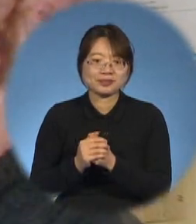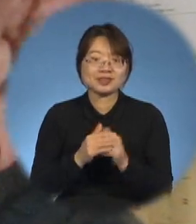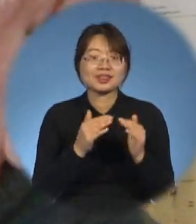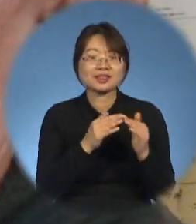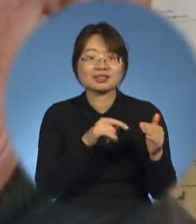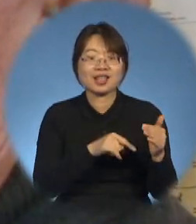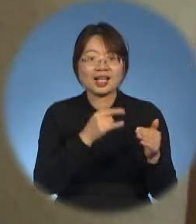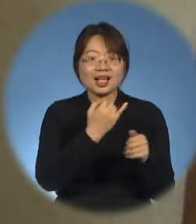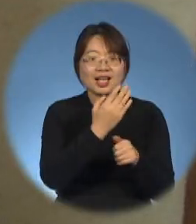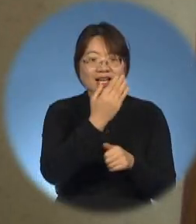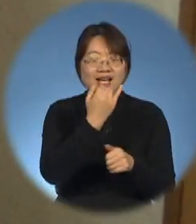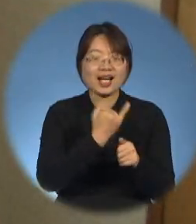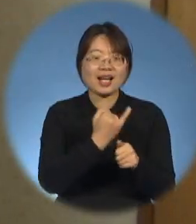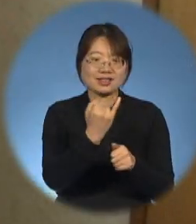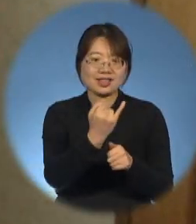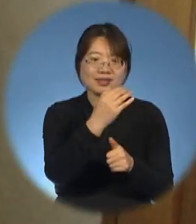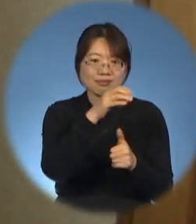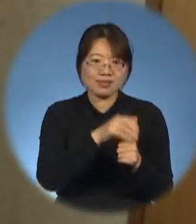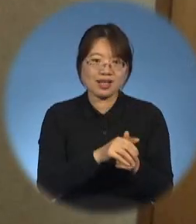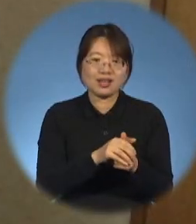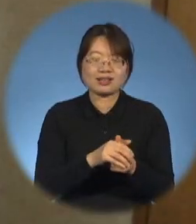뒤로 가 널 많이 났습니다